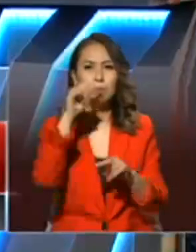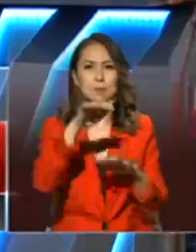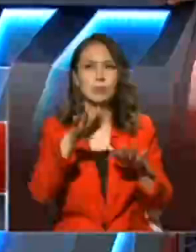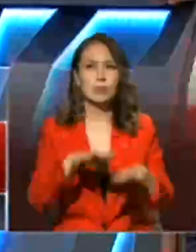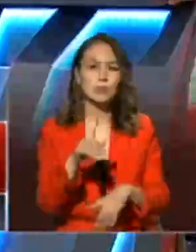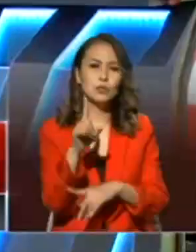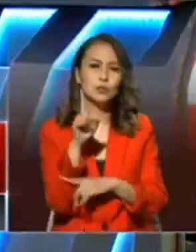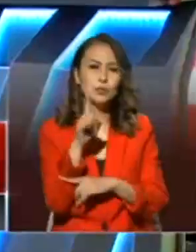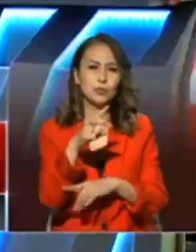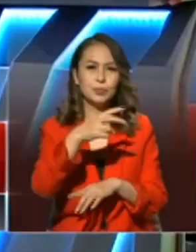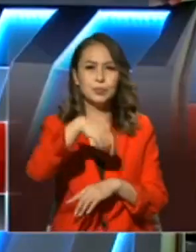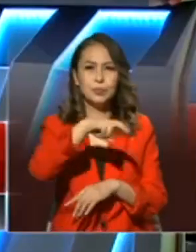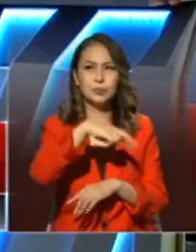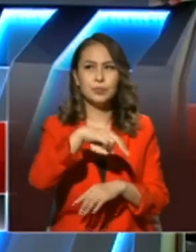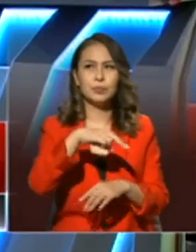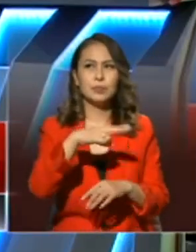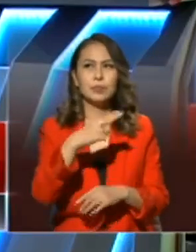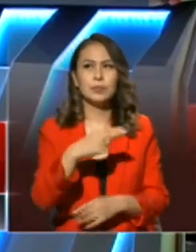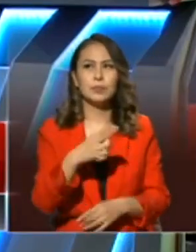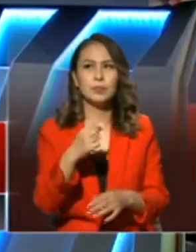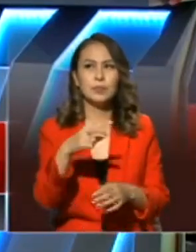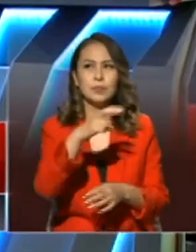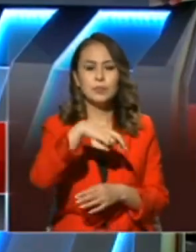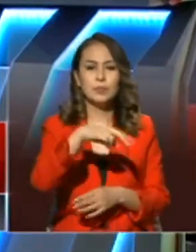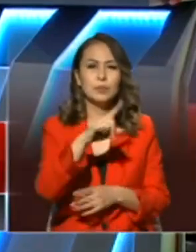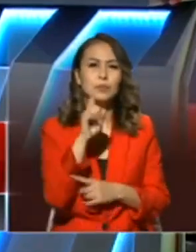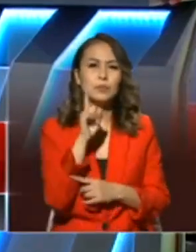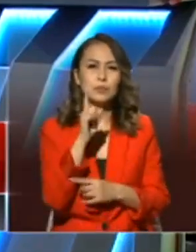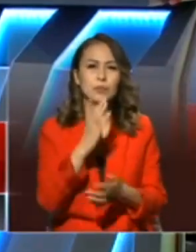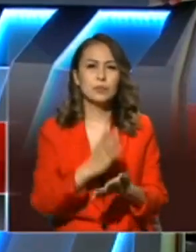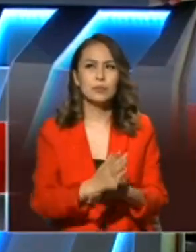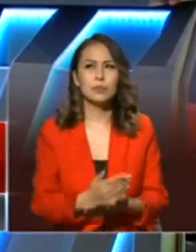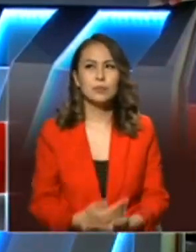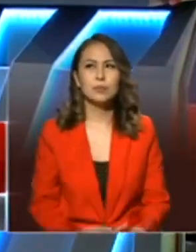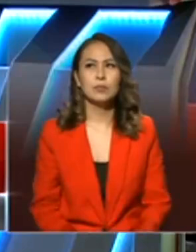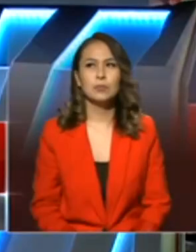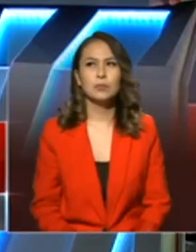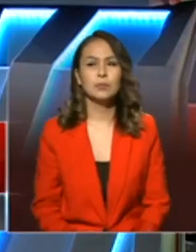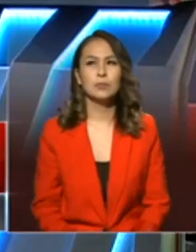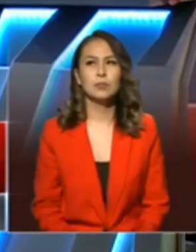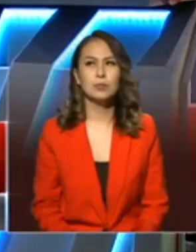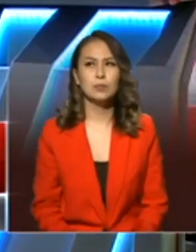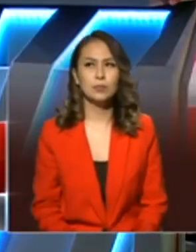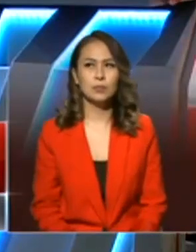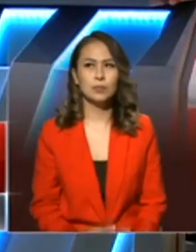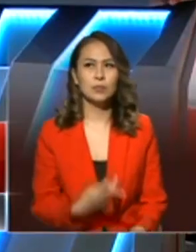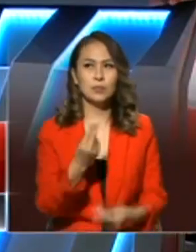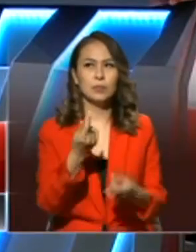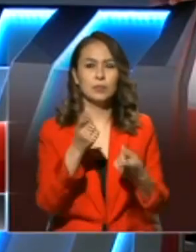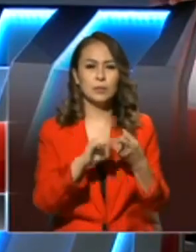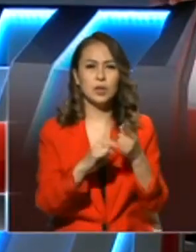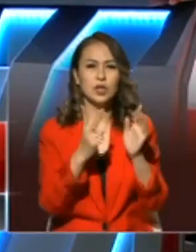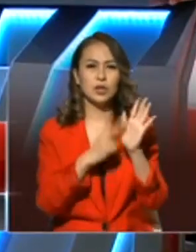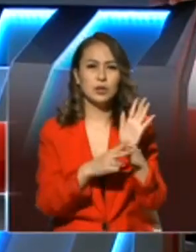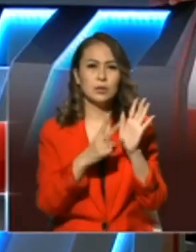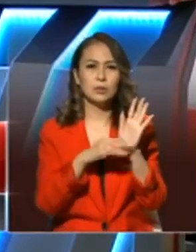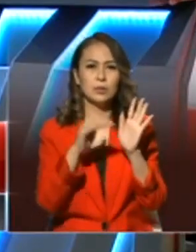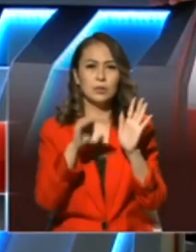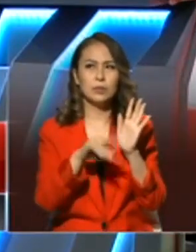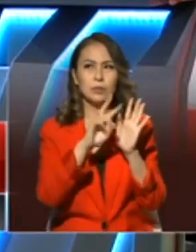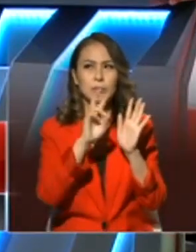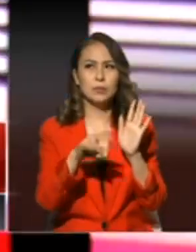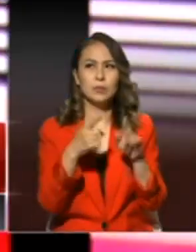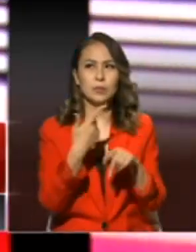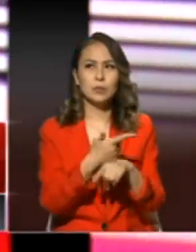Мен диализде болғасын. Күтіп жүреді, иә? Енді бір рұқсатымыз қанша кетеді шамамен? Ақшасы бойынша 70 мың доллар кетті. Бұл